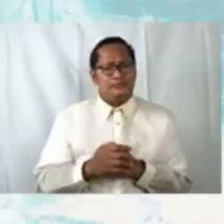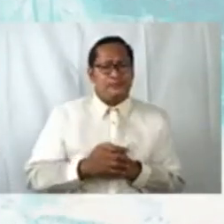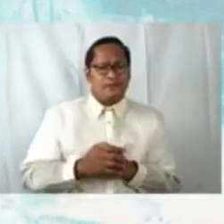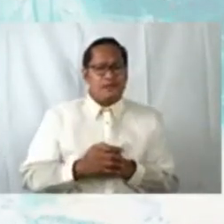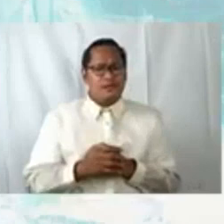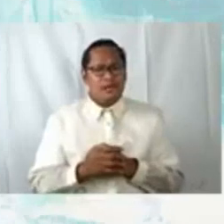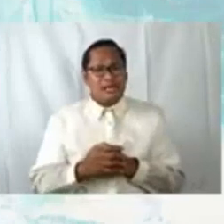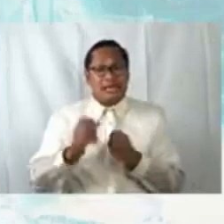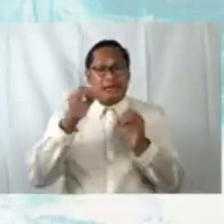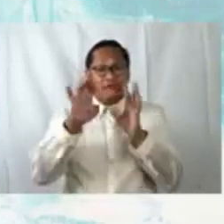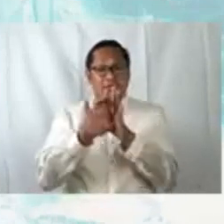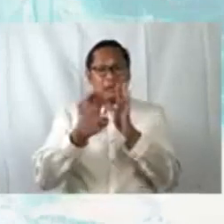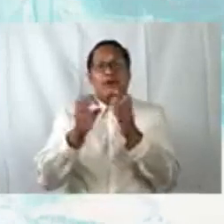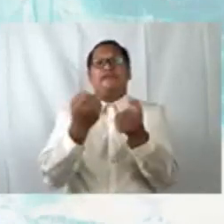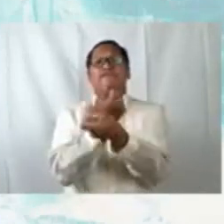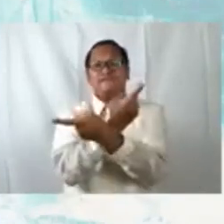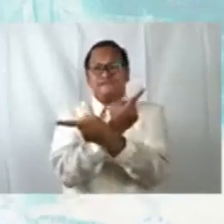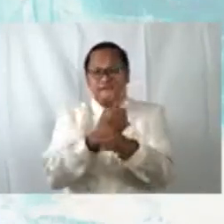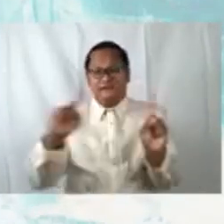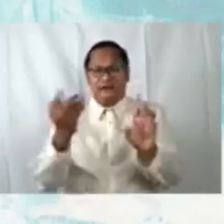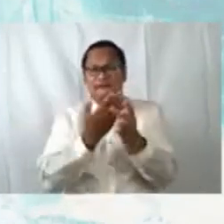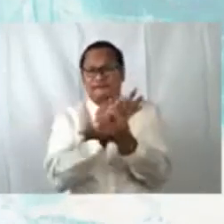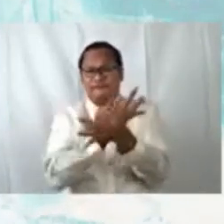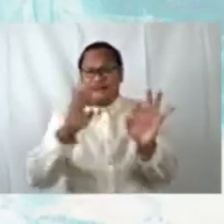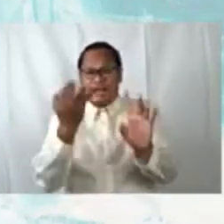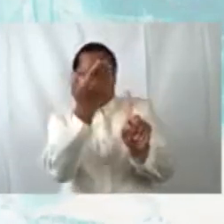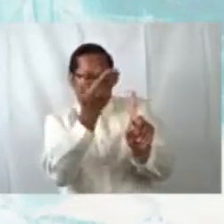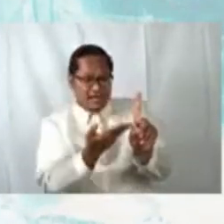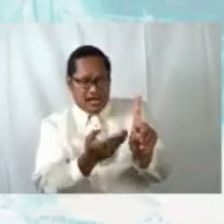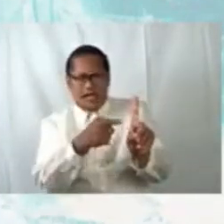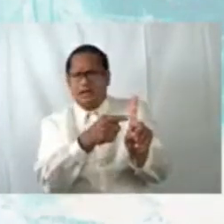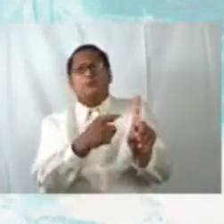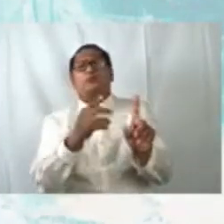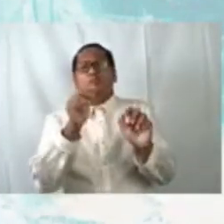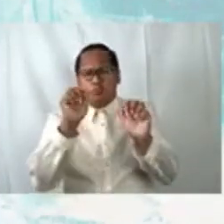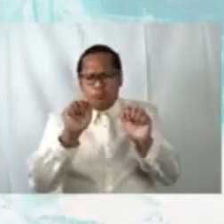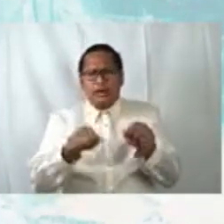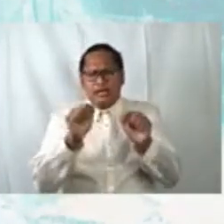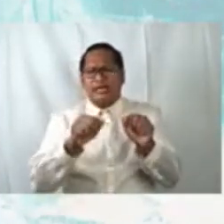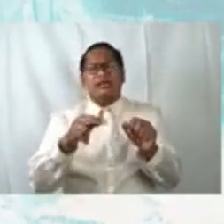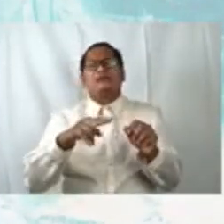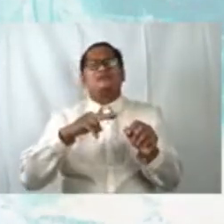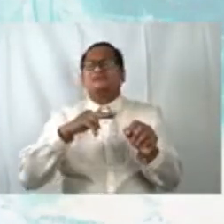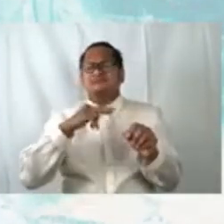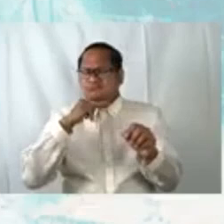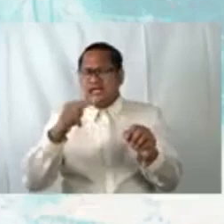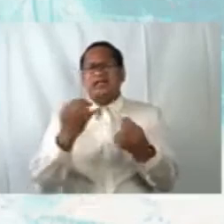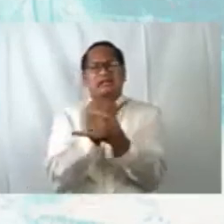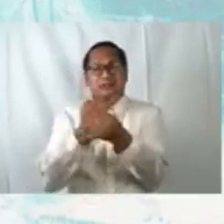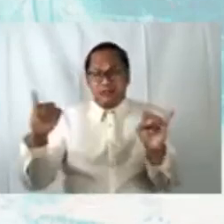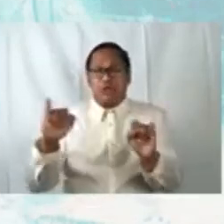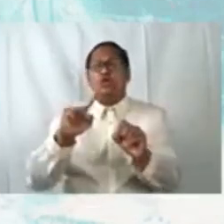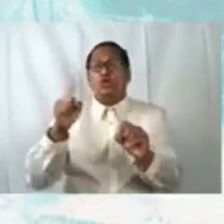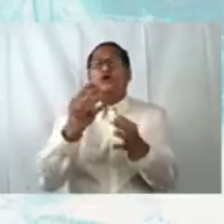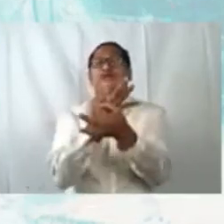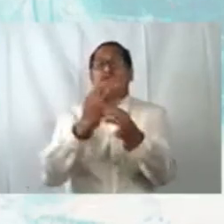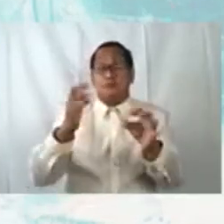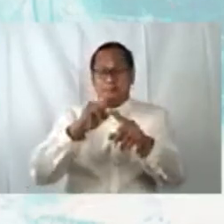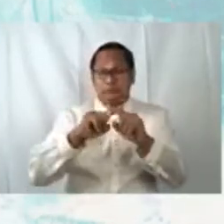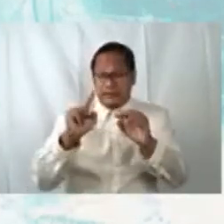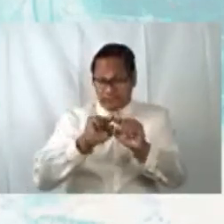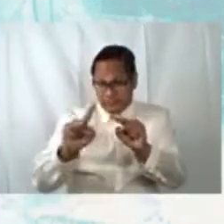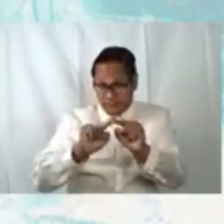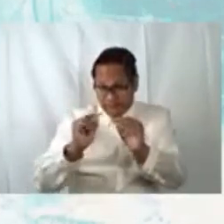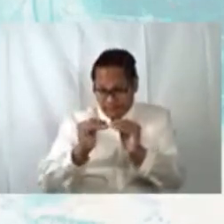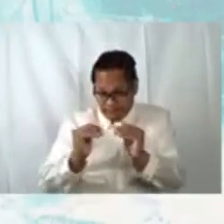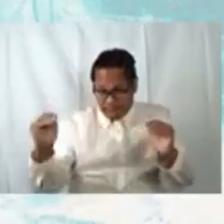Pag malaya ka, pwede hindi ka nagsasarili. Malaya ka lang. Pero ibang level pag ikaw ay